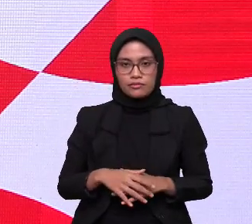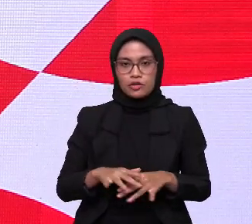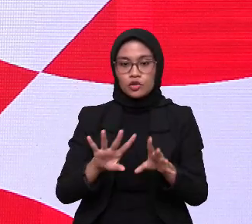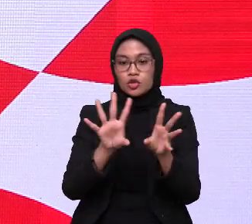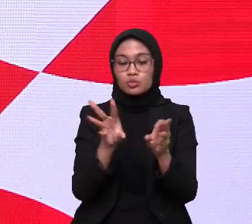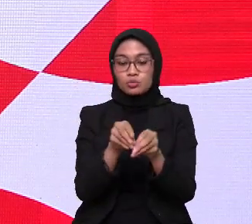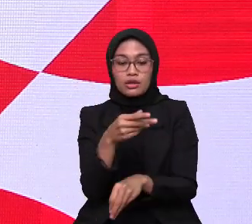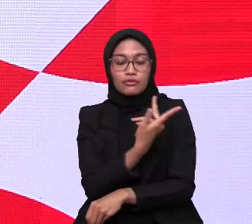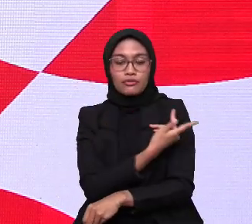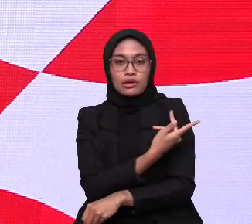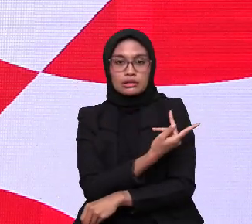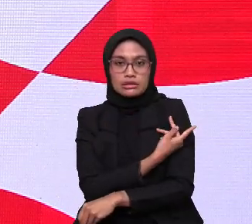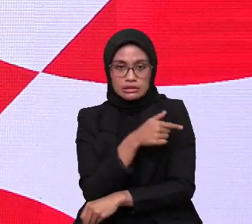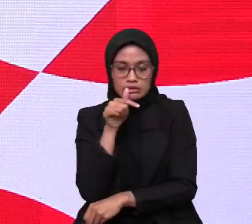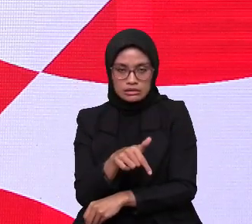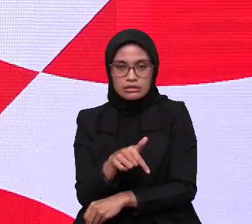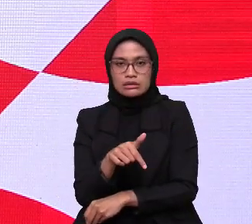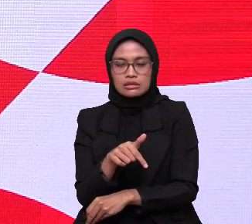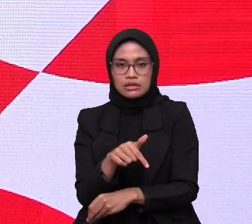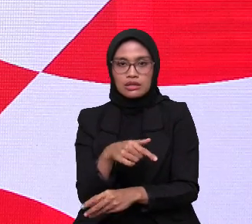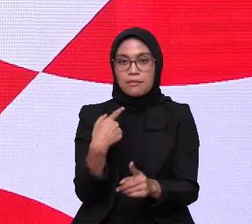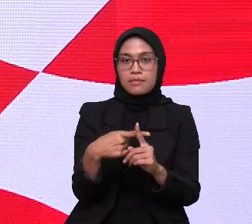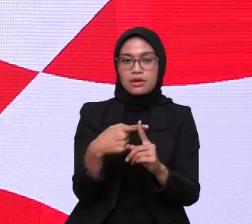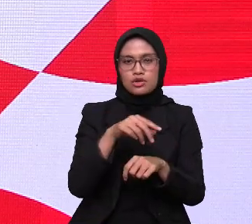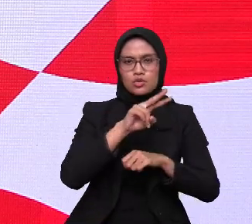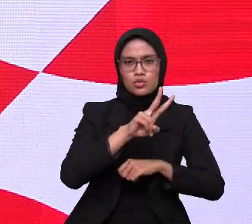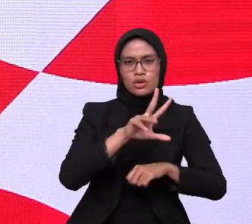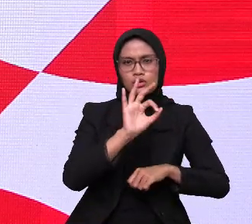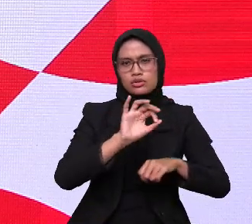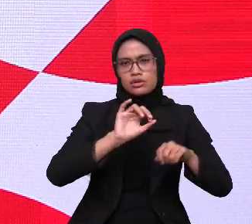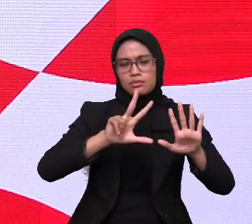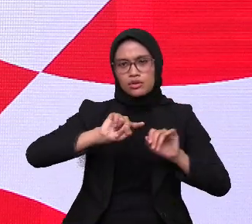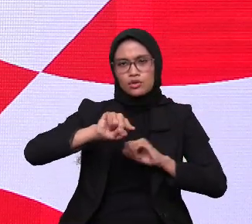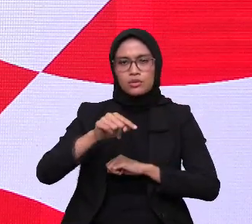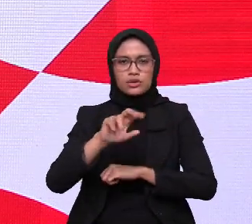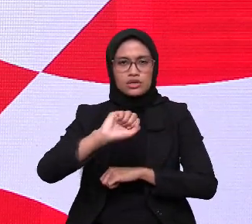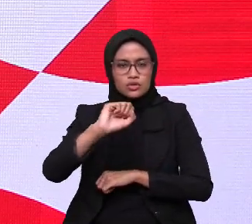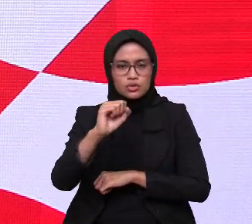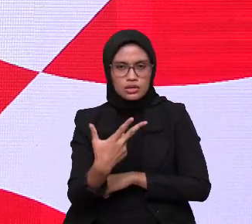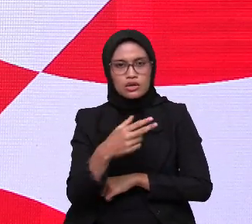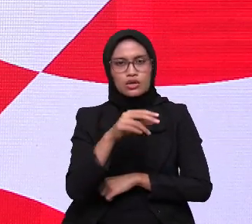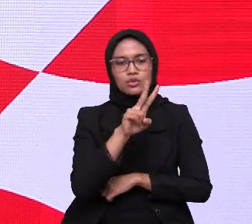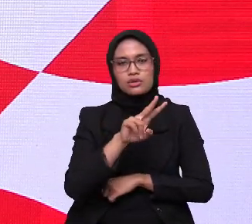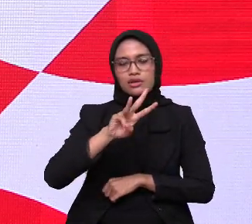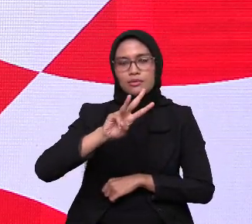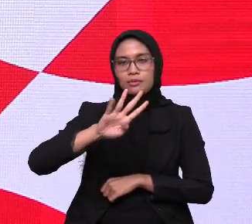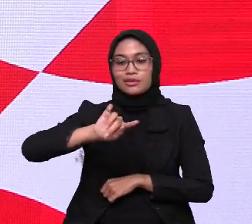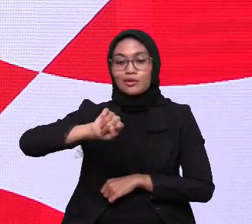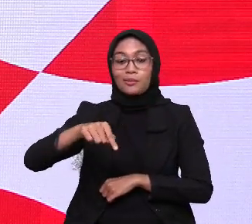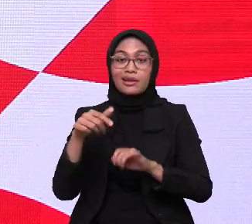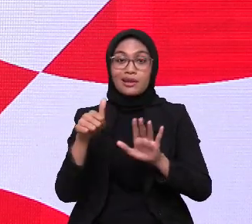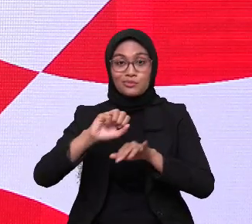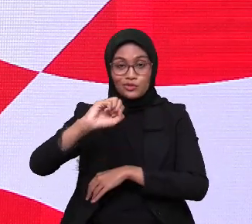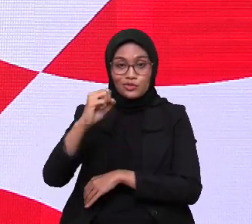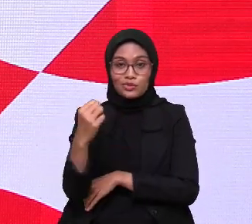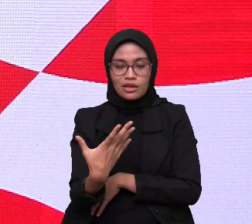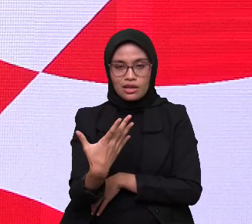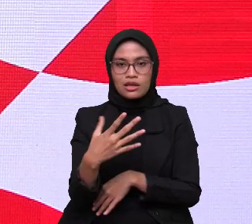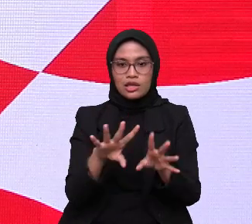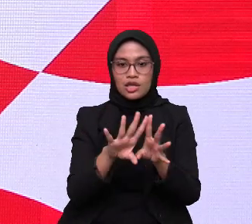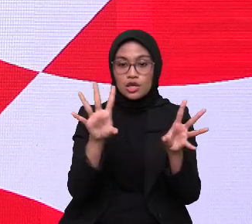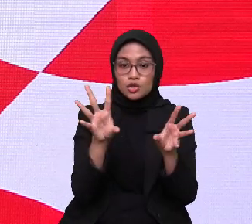sasaran vaksinasi covert 19 dari 208.com 2 juta menjadi 234.com 6juta penambahan